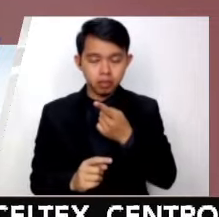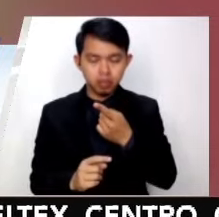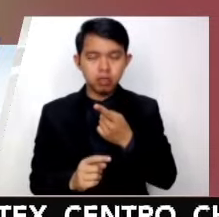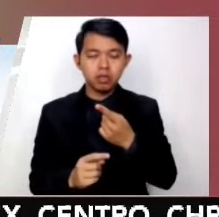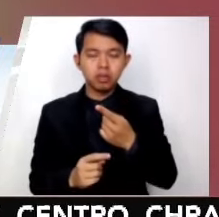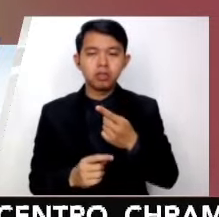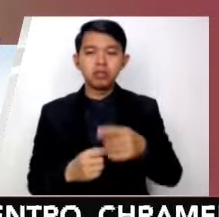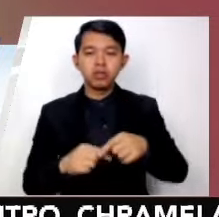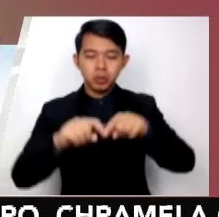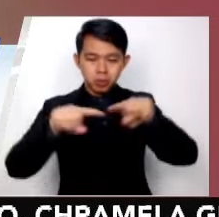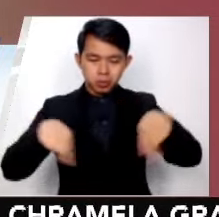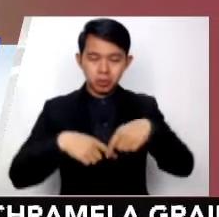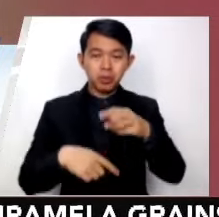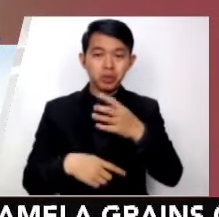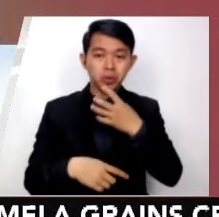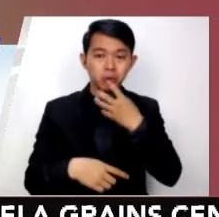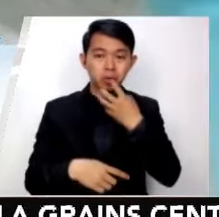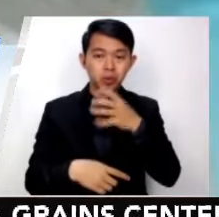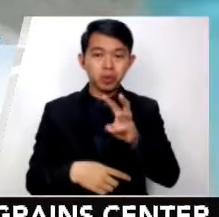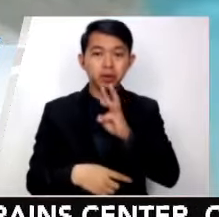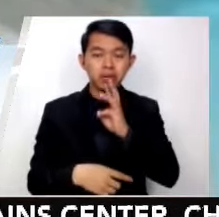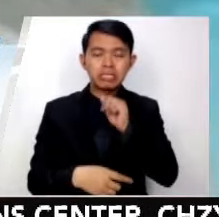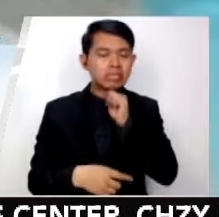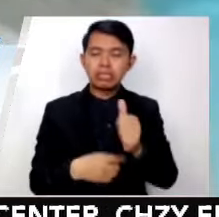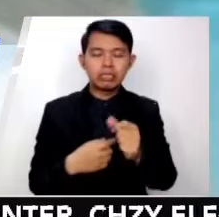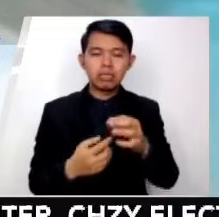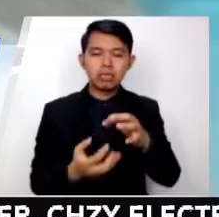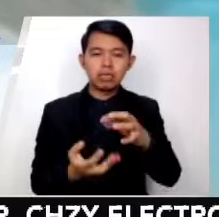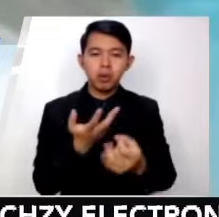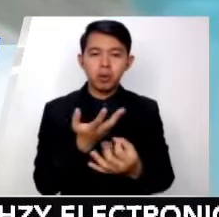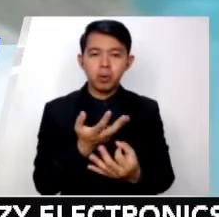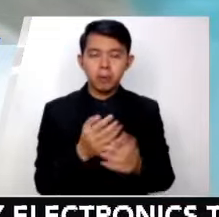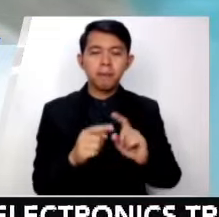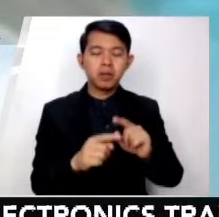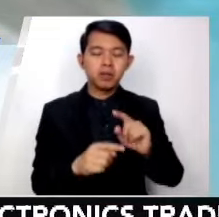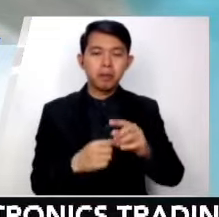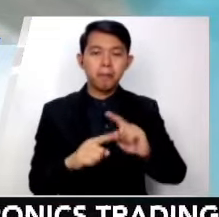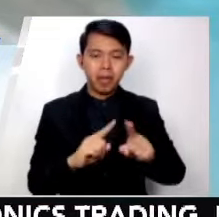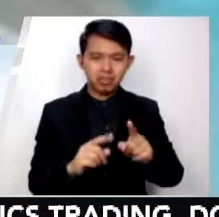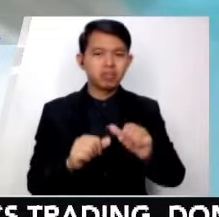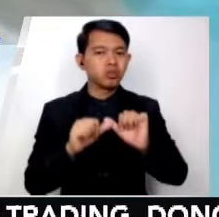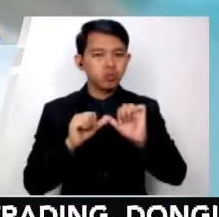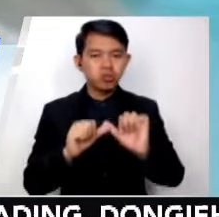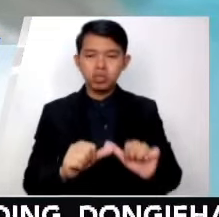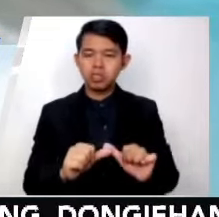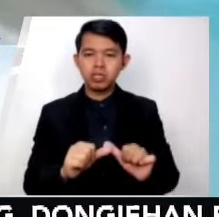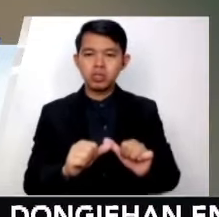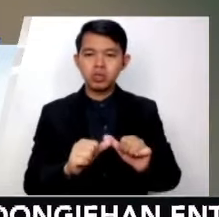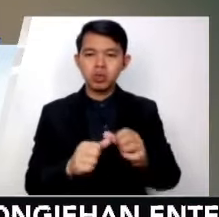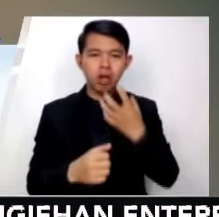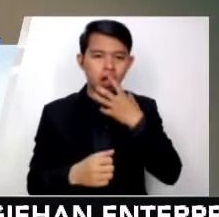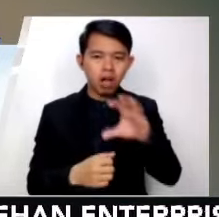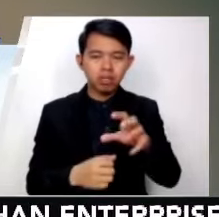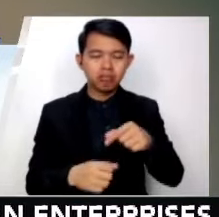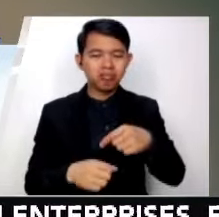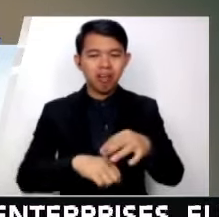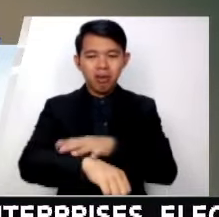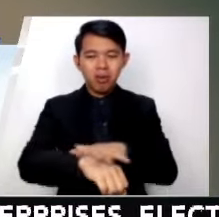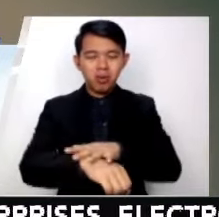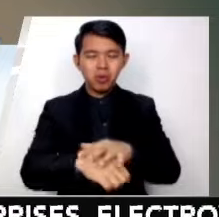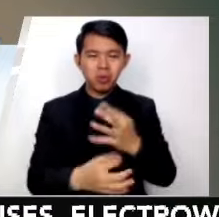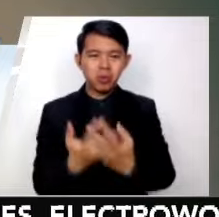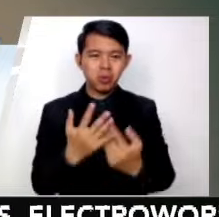nakalipas mula nang maihango ito sa kalan. Pero dahil mainit pa rin, 4th-degree burns ang tinamo ng bata. Naisugod siya sa ospital